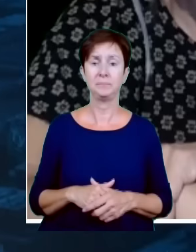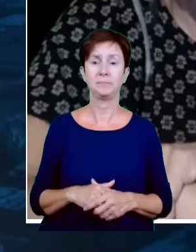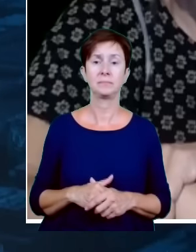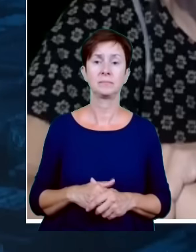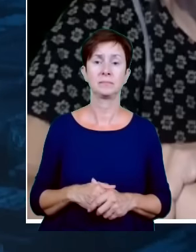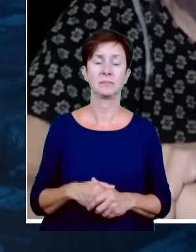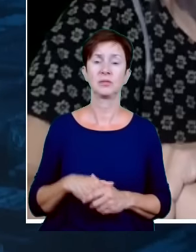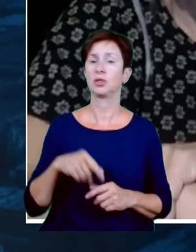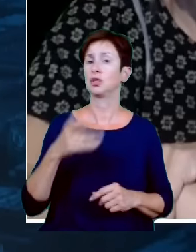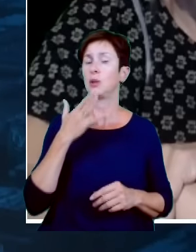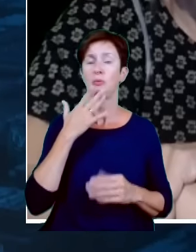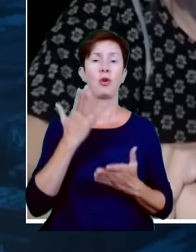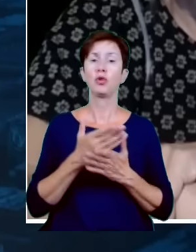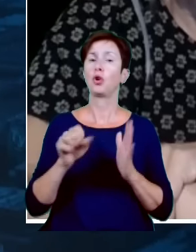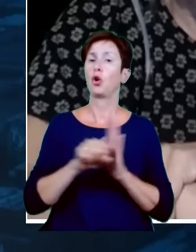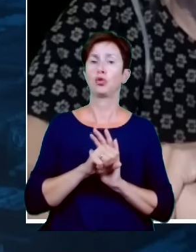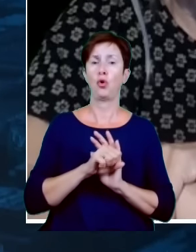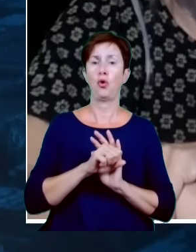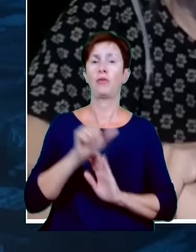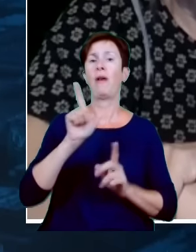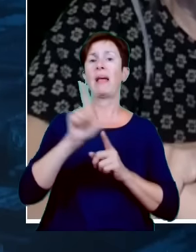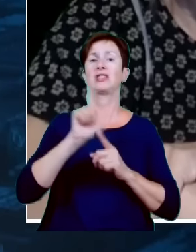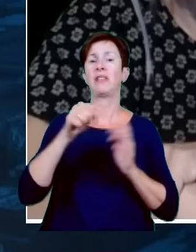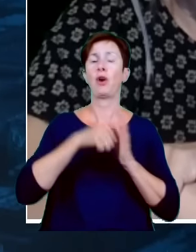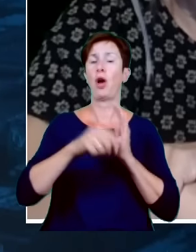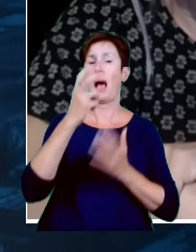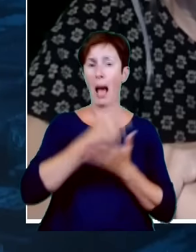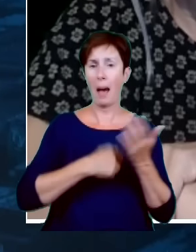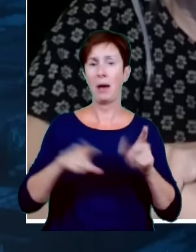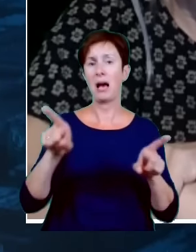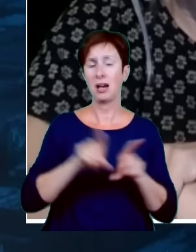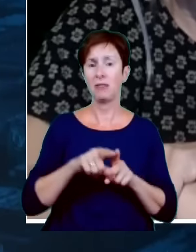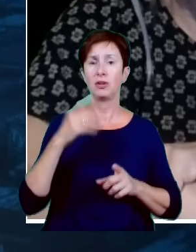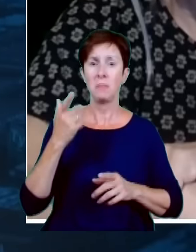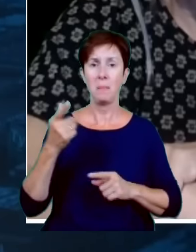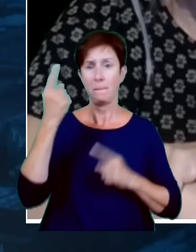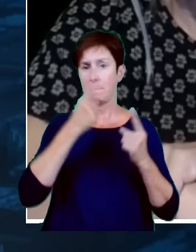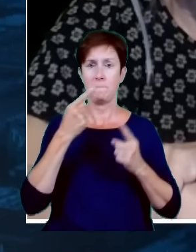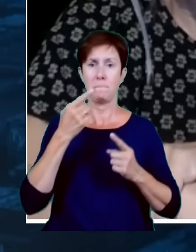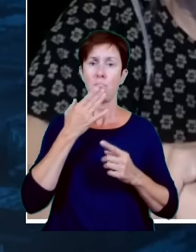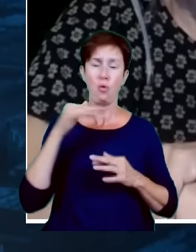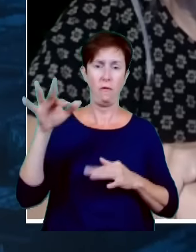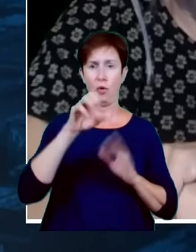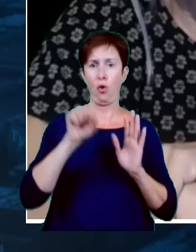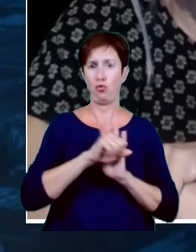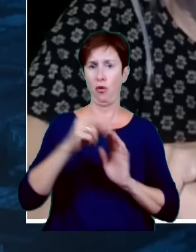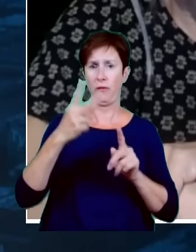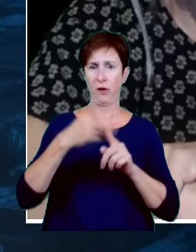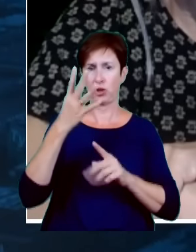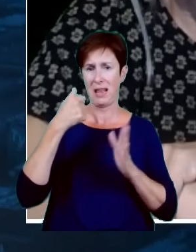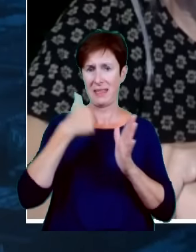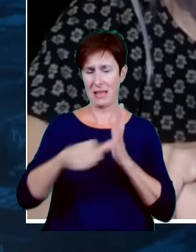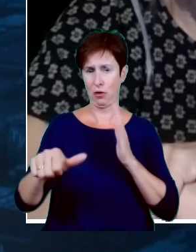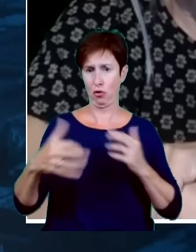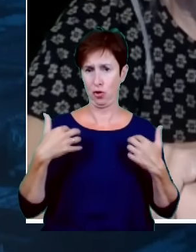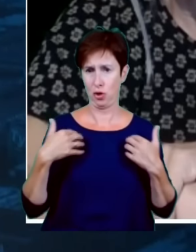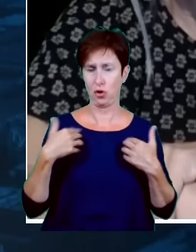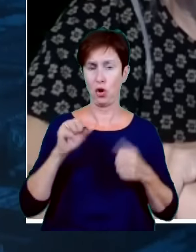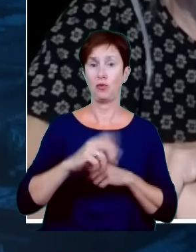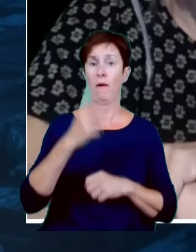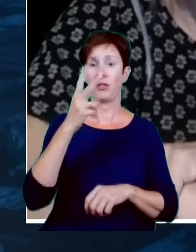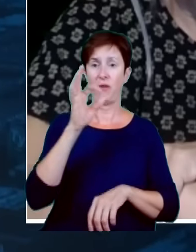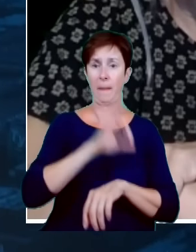aborcji do 12 tygodnia ale mówią o aborcji do 24 tygodnia życia i są dwa projekty Ja